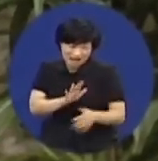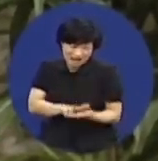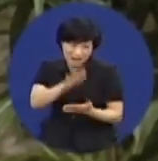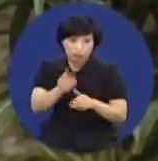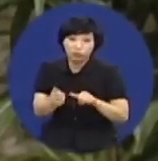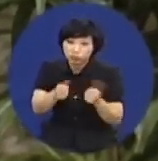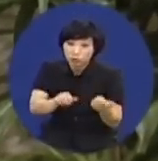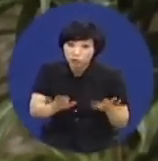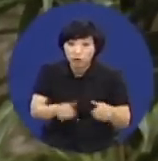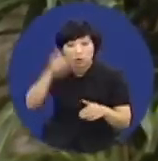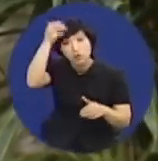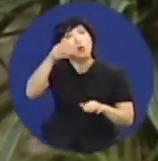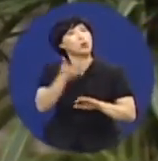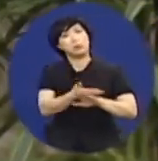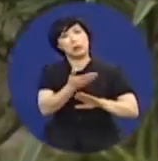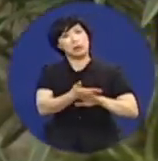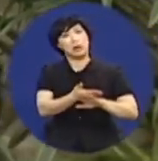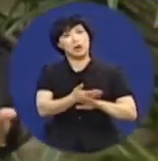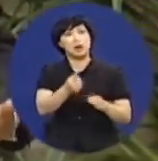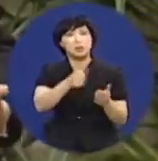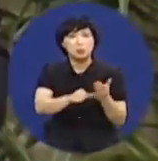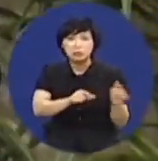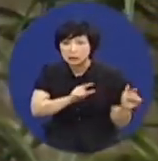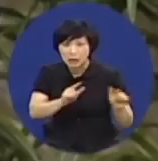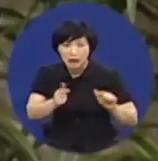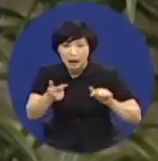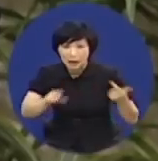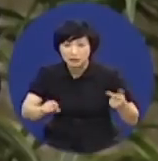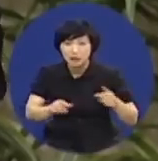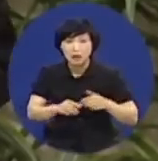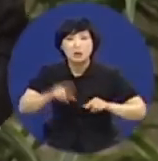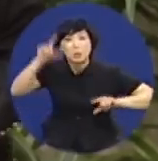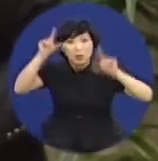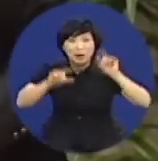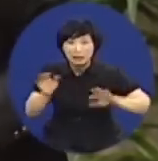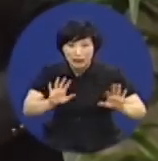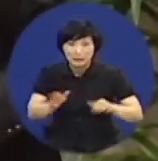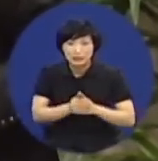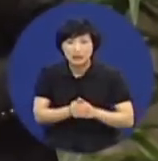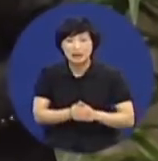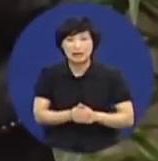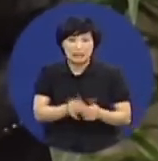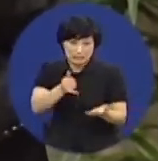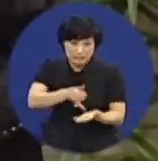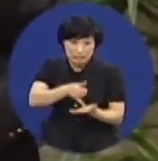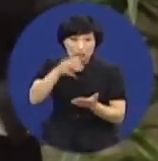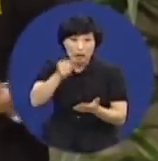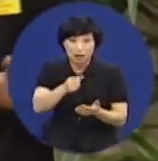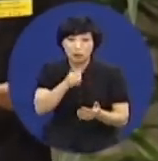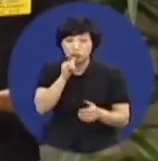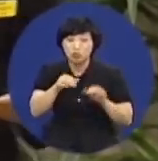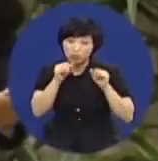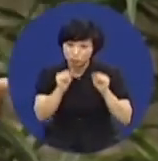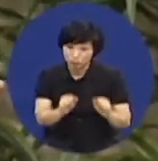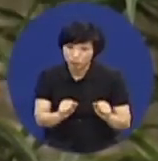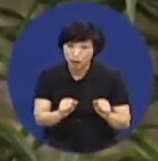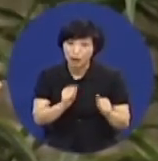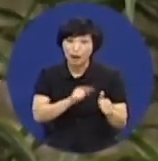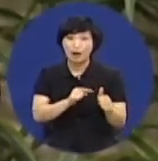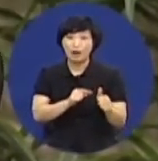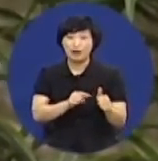てしまい、死んでしまいますが、魂は物質ではなく形状ではなく人格なので、